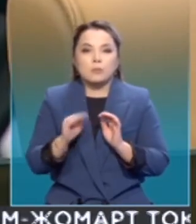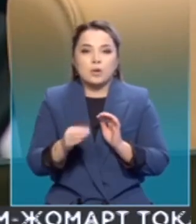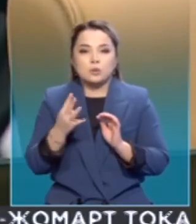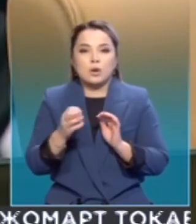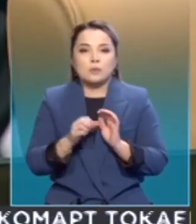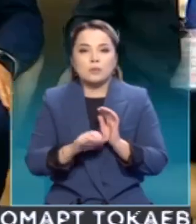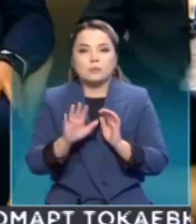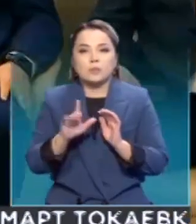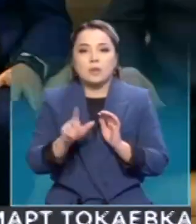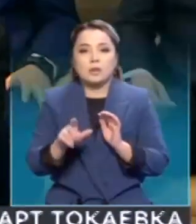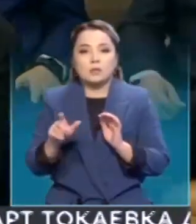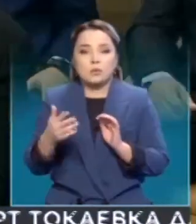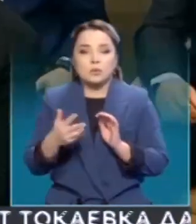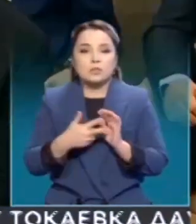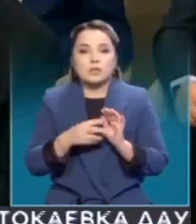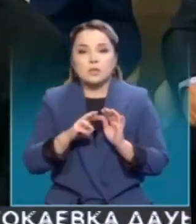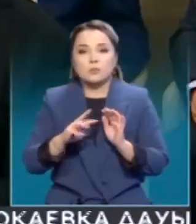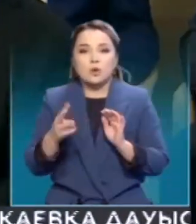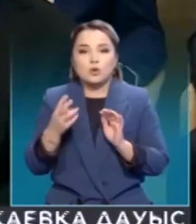11 953 465 адам. Оның